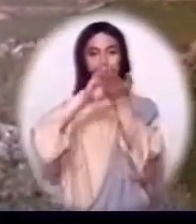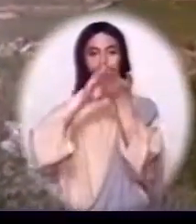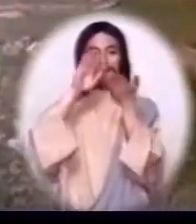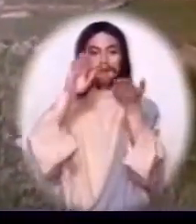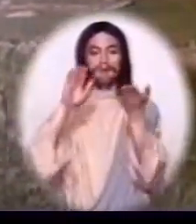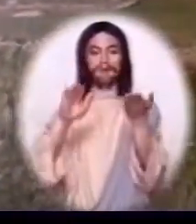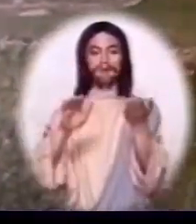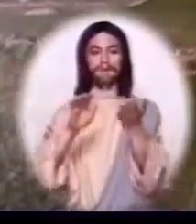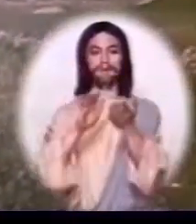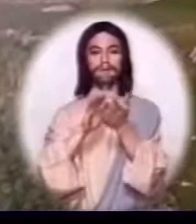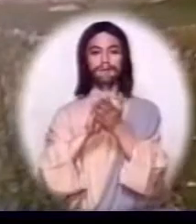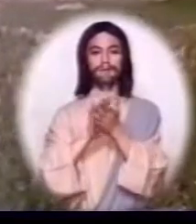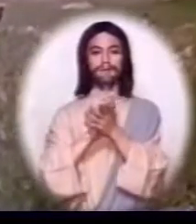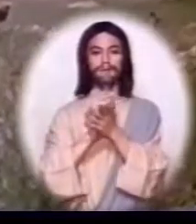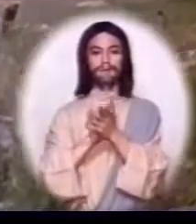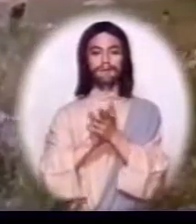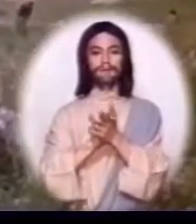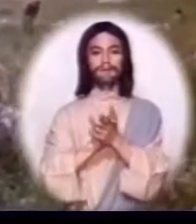써보냅니다.